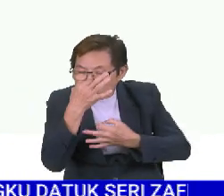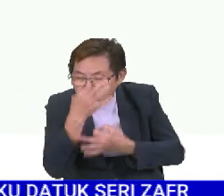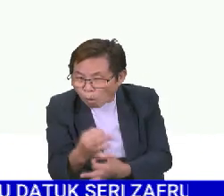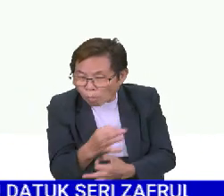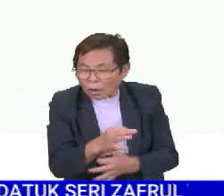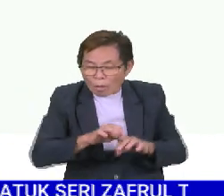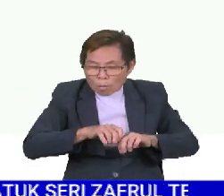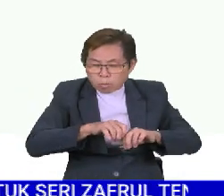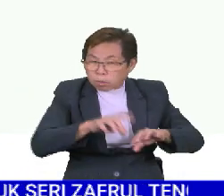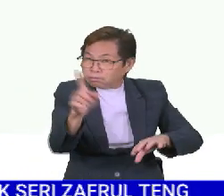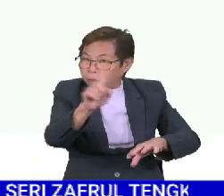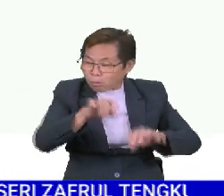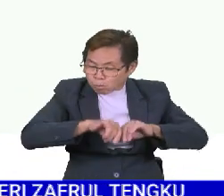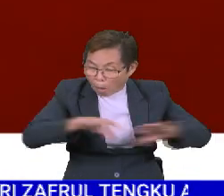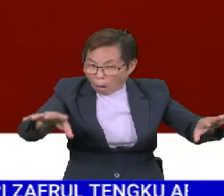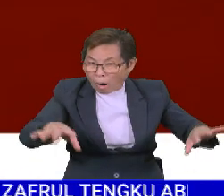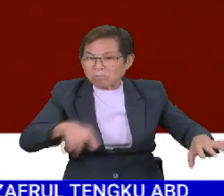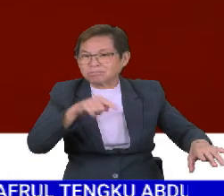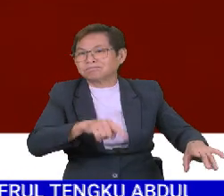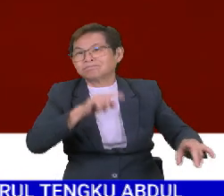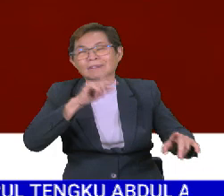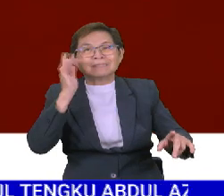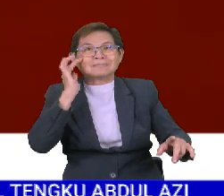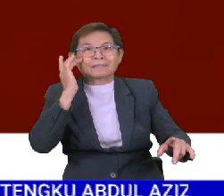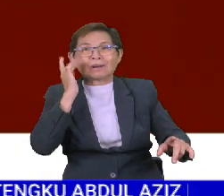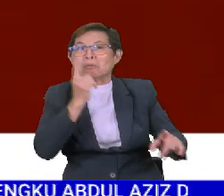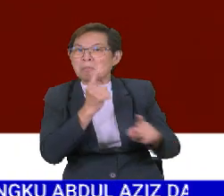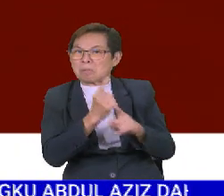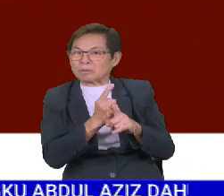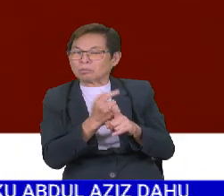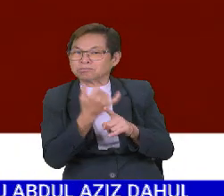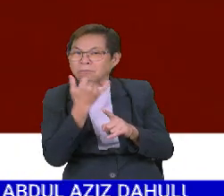tidak menyebarkan sebaran kenyataan yang tidak pasti kesayangannya